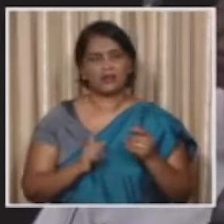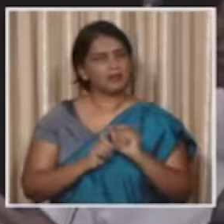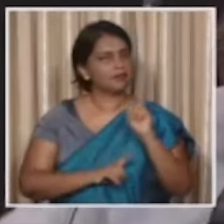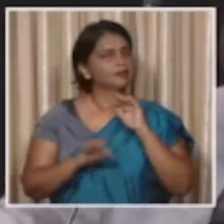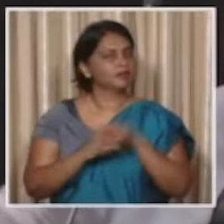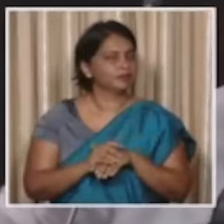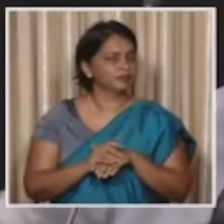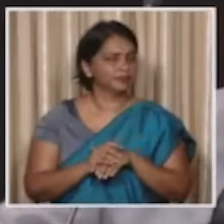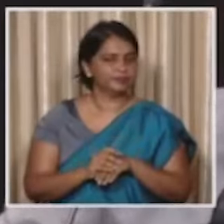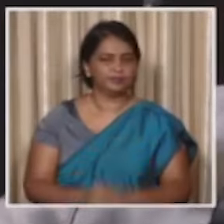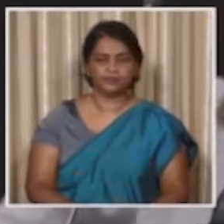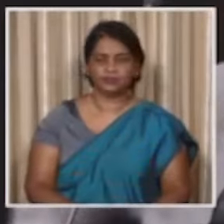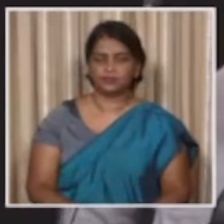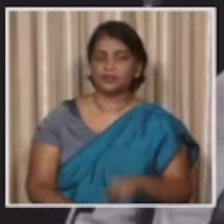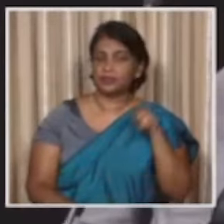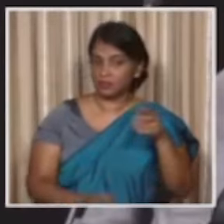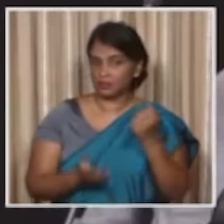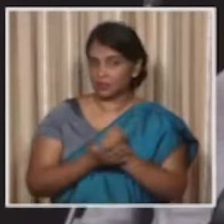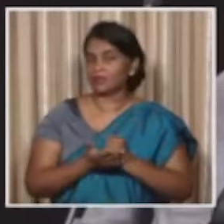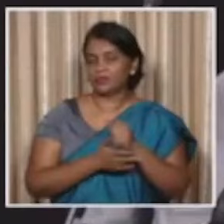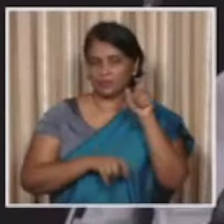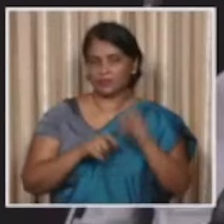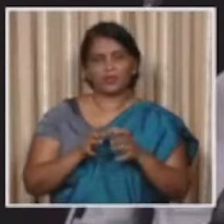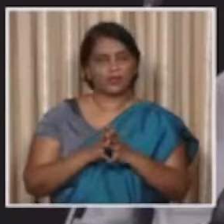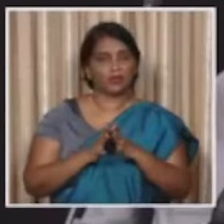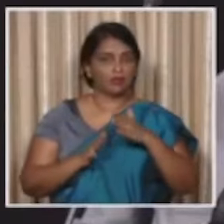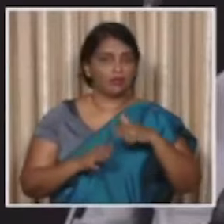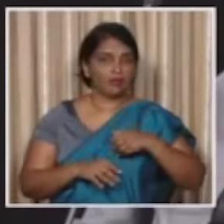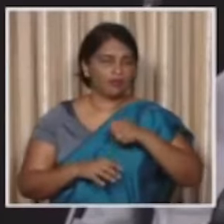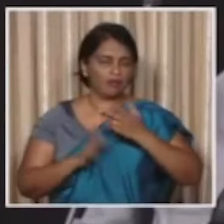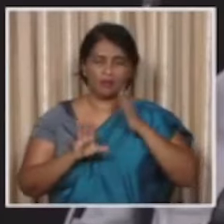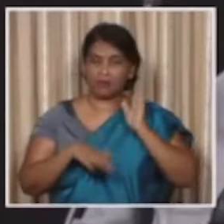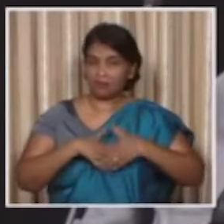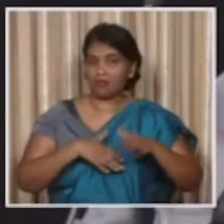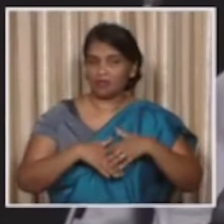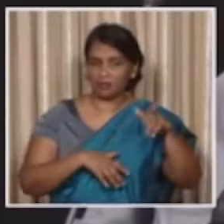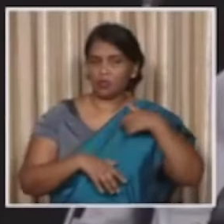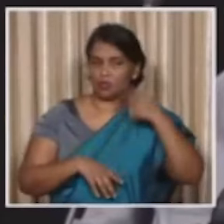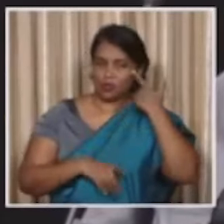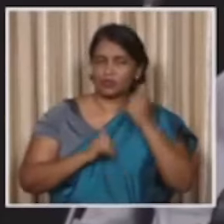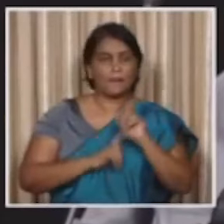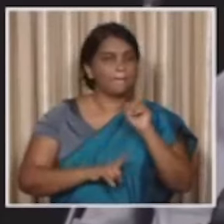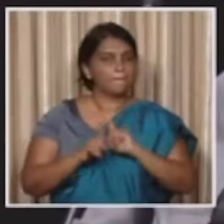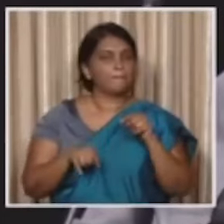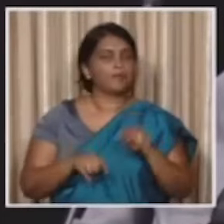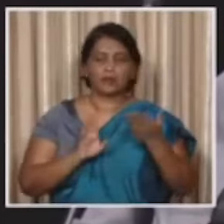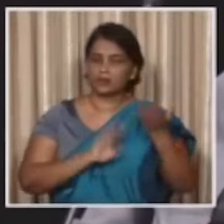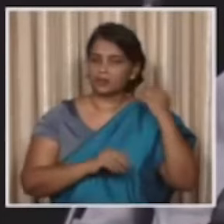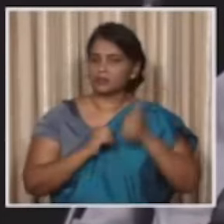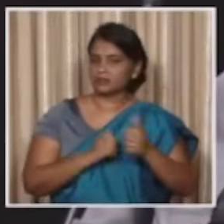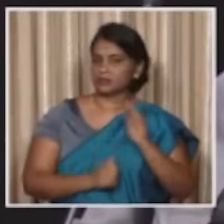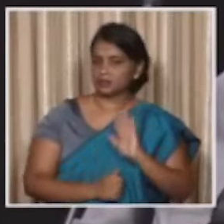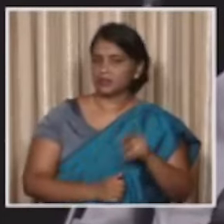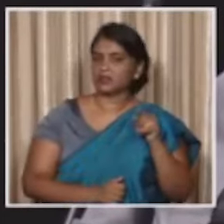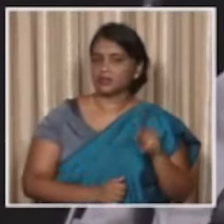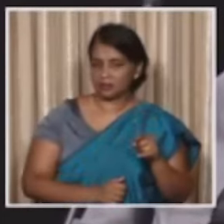පාලිමේන්තුව හැසිරීමතියෙන්. එද මෙතන ඉන්න කට්ටිය ඉන්න ගොඩක් ජේෂ්ඨ මන්ත්‍රියෝ ඒ ගොල දන්න කොහොමද මේ පාලිමේන්තුව පහුගේ කාලෙක හැසුන්නේ